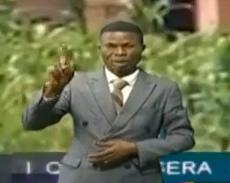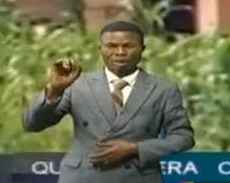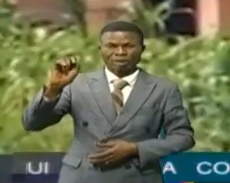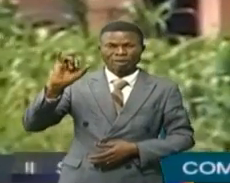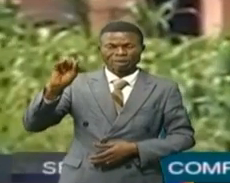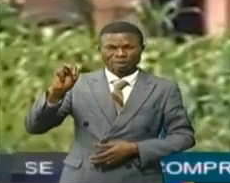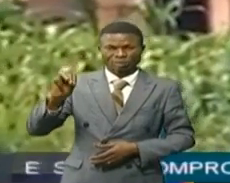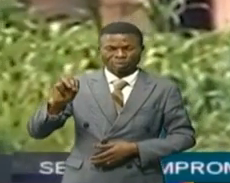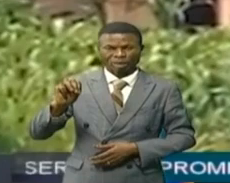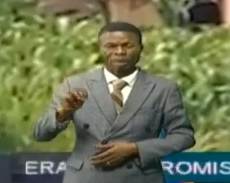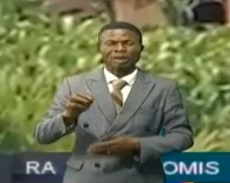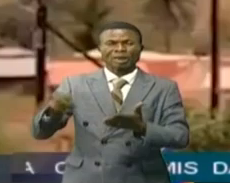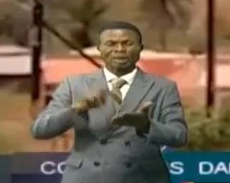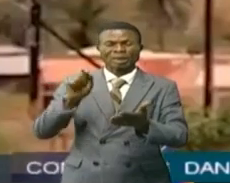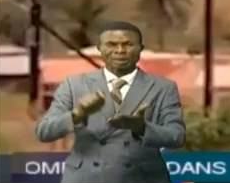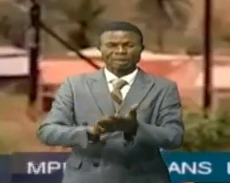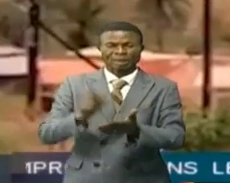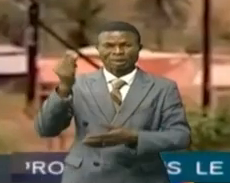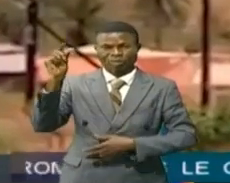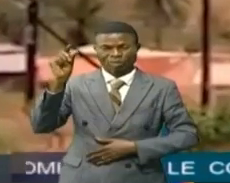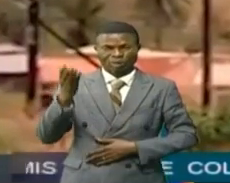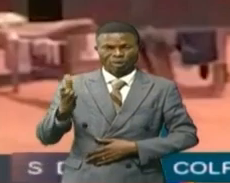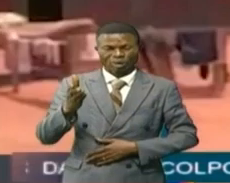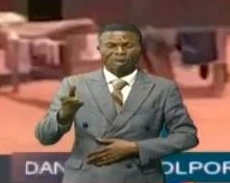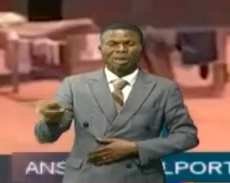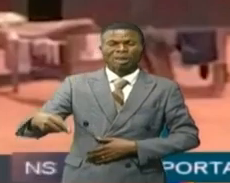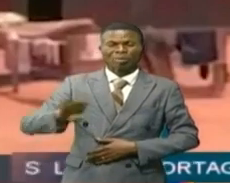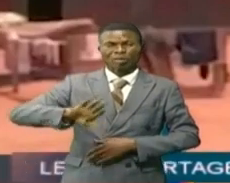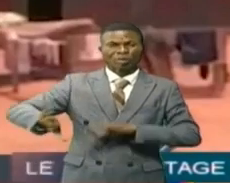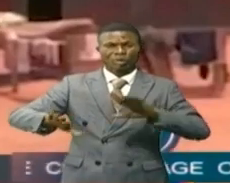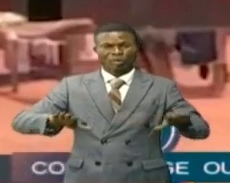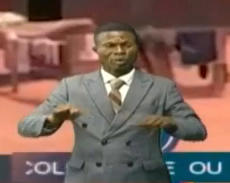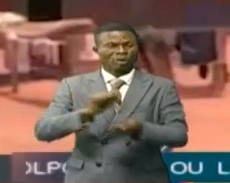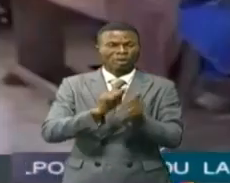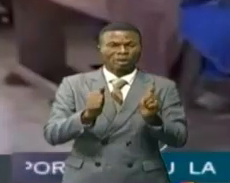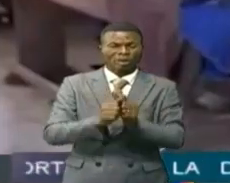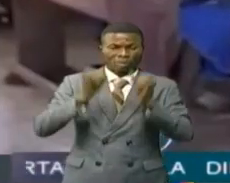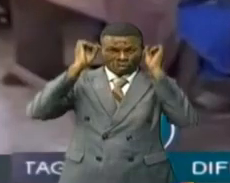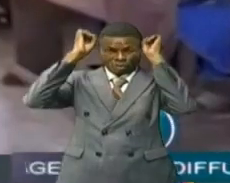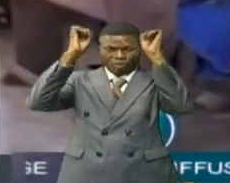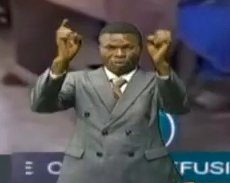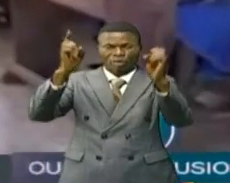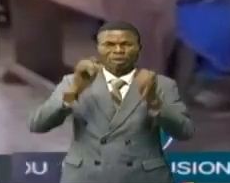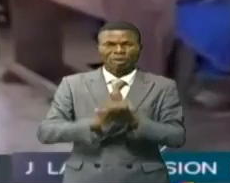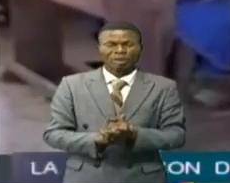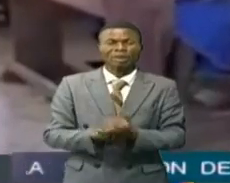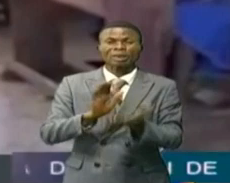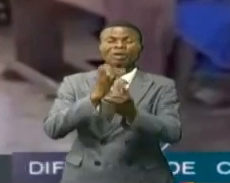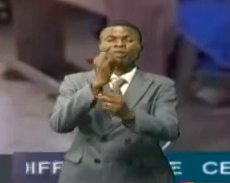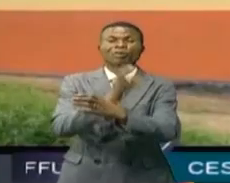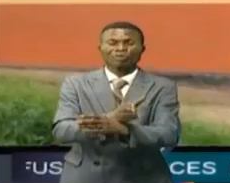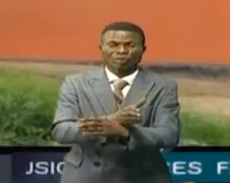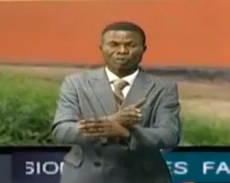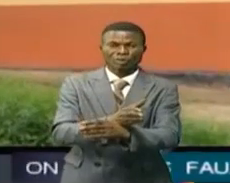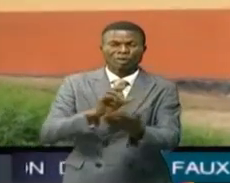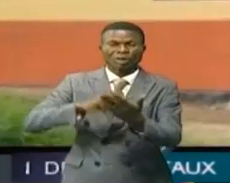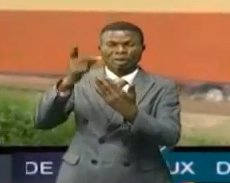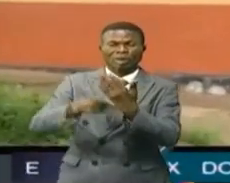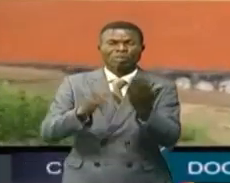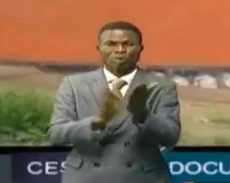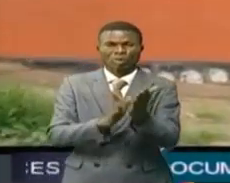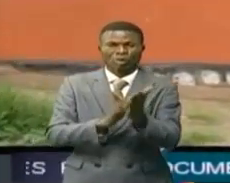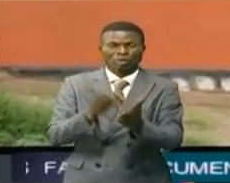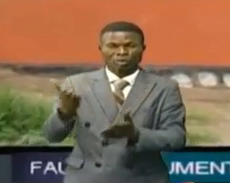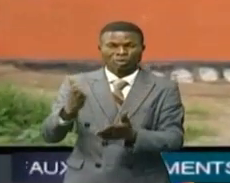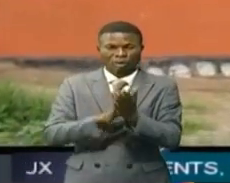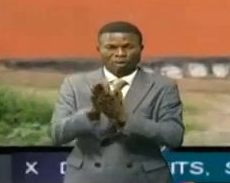redevance minière aux entités territoriales décentralisées, dans les domaines éducatifs, se concrétise à travers divers projets scolaires axés